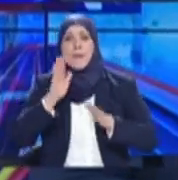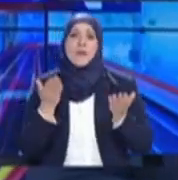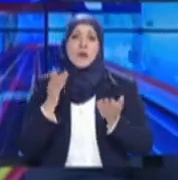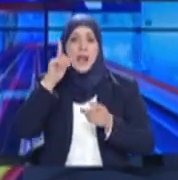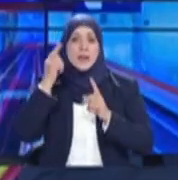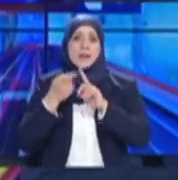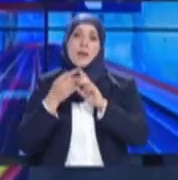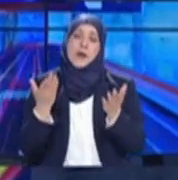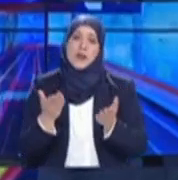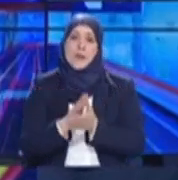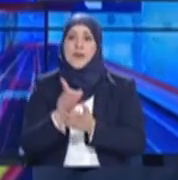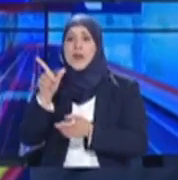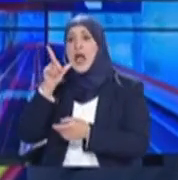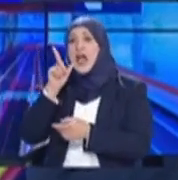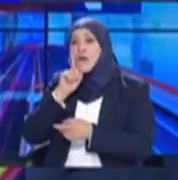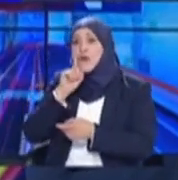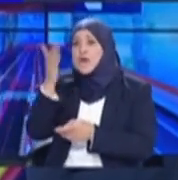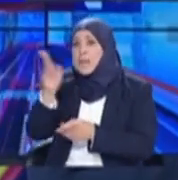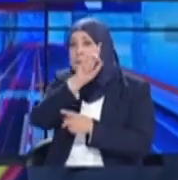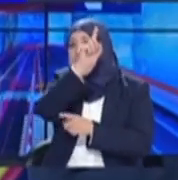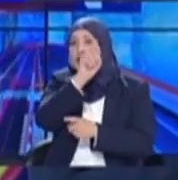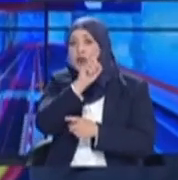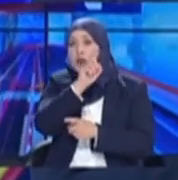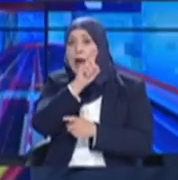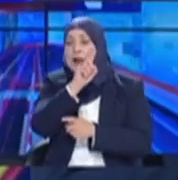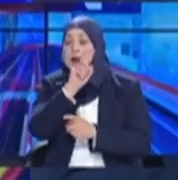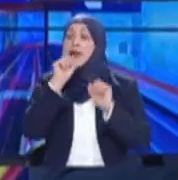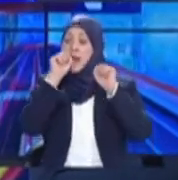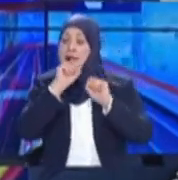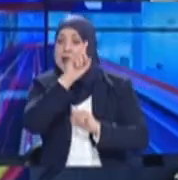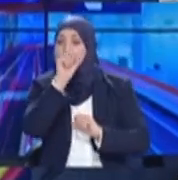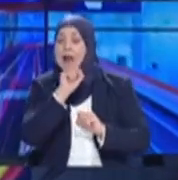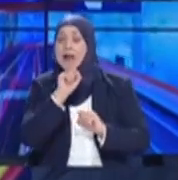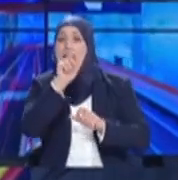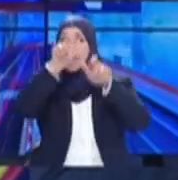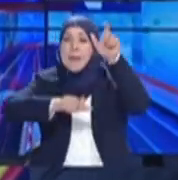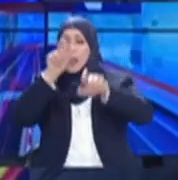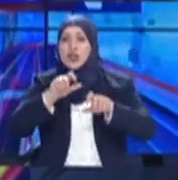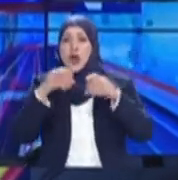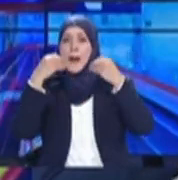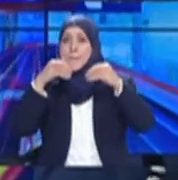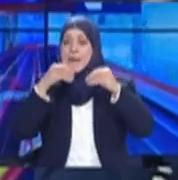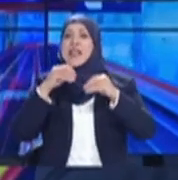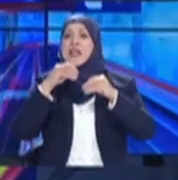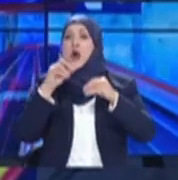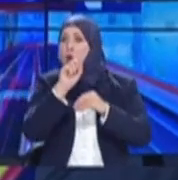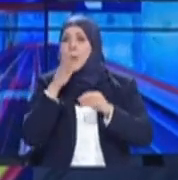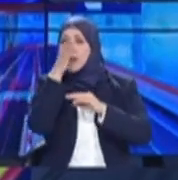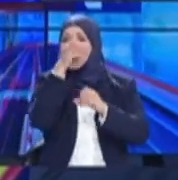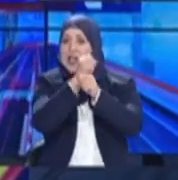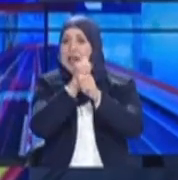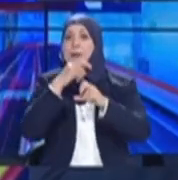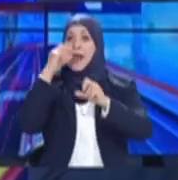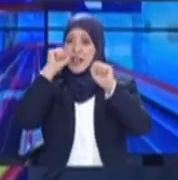في العمل يعني مش يتمتعوا يهم والاليه ما عندكم اخرين يمكن فيها